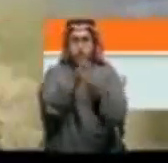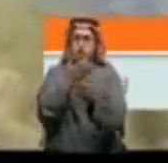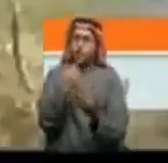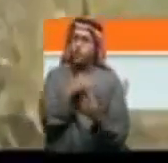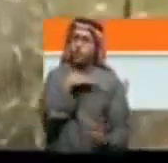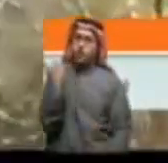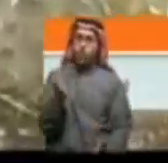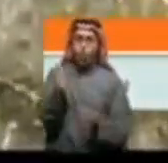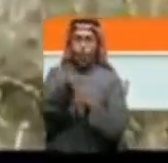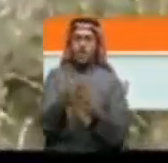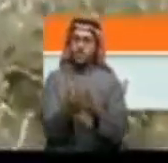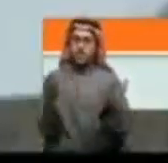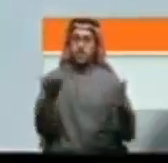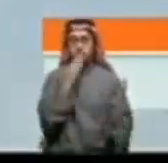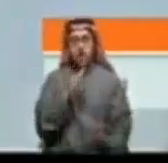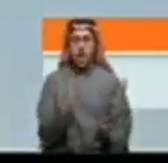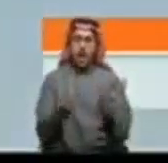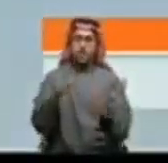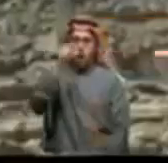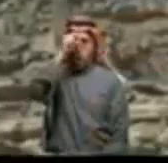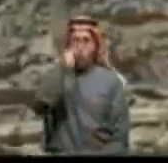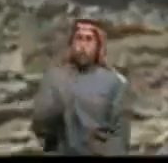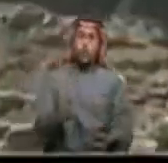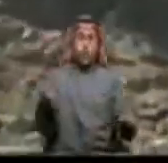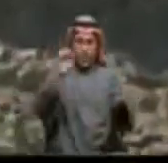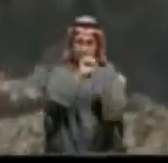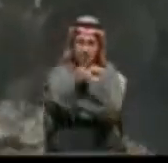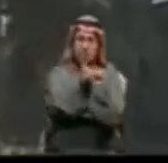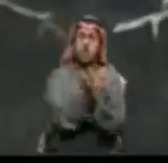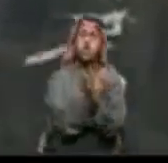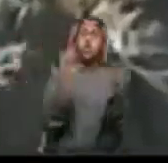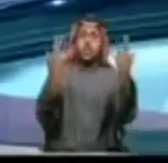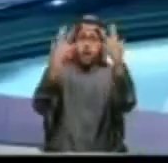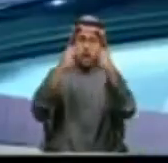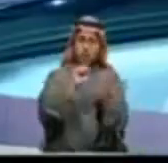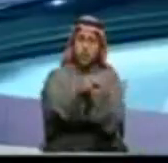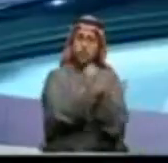قتل خلالها عشرات العناصر الحوثية وأسر أعداد كبيرة منهم.